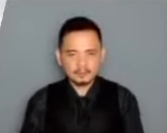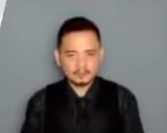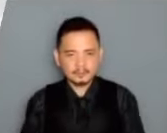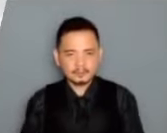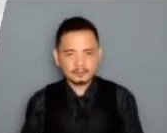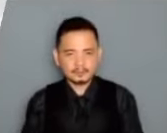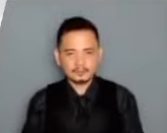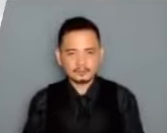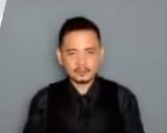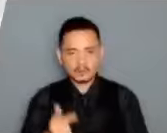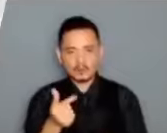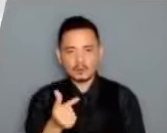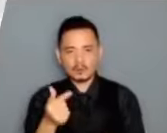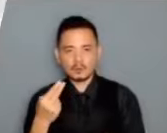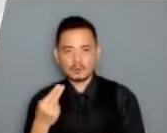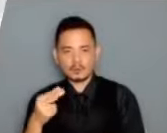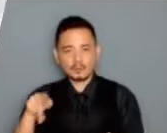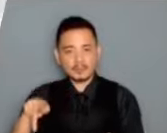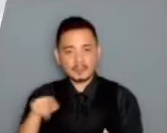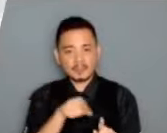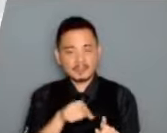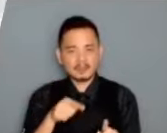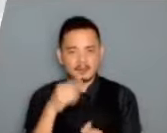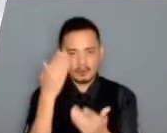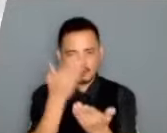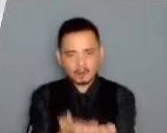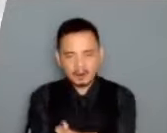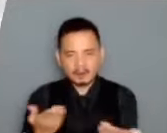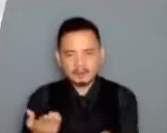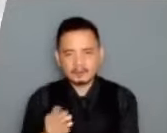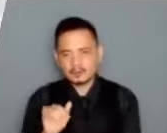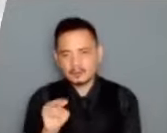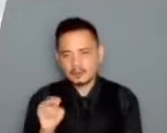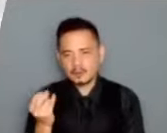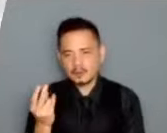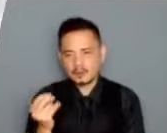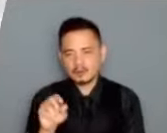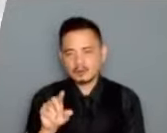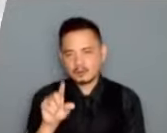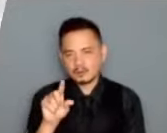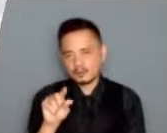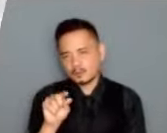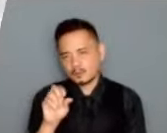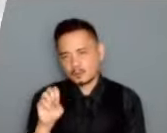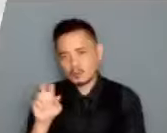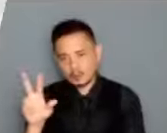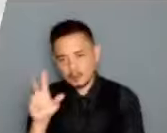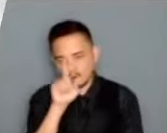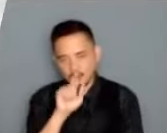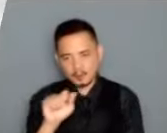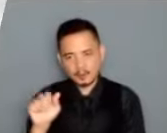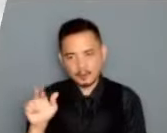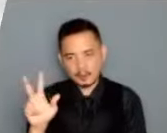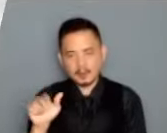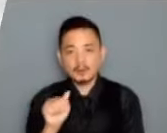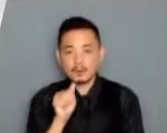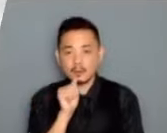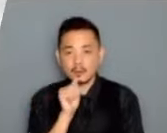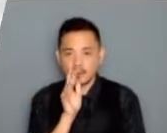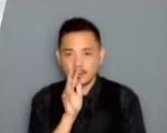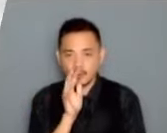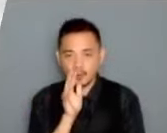sa Pilipinas noong January 12 2003 sa edad na 13 ang nakarehistrong Nanay si Lin wenyi